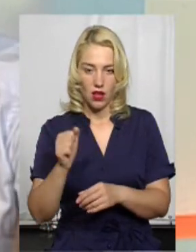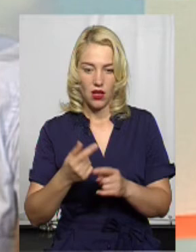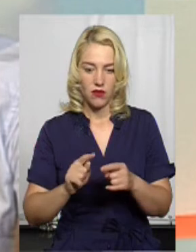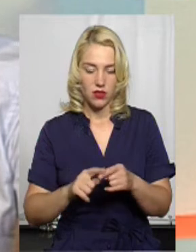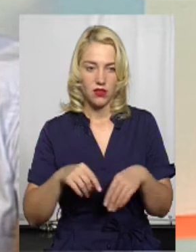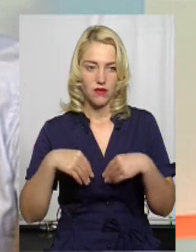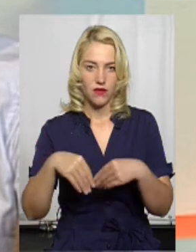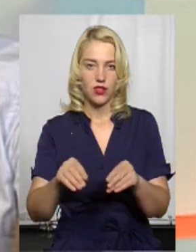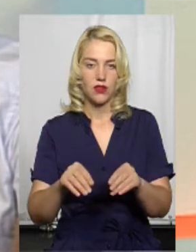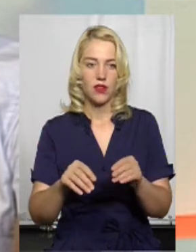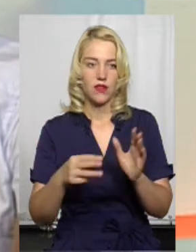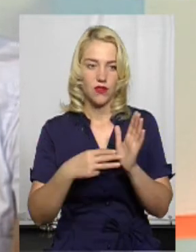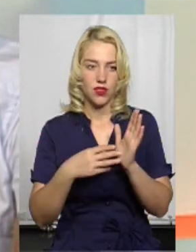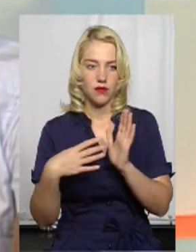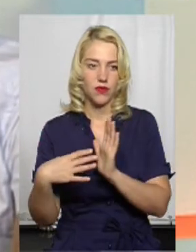тих інтенсивних